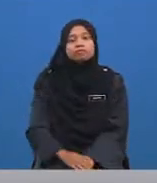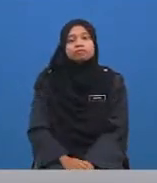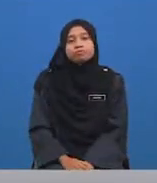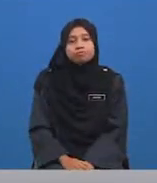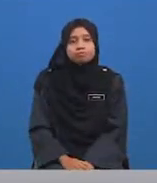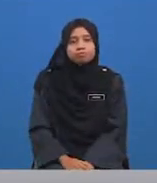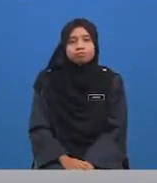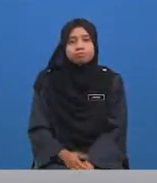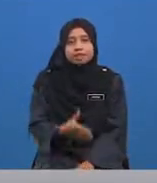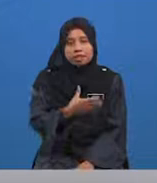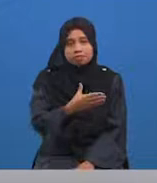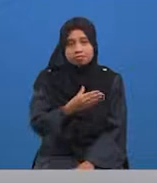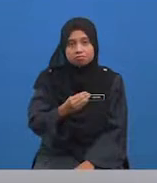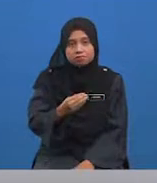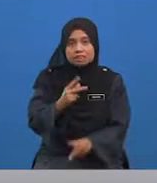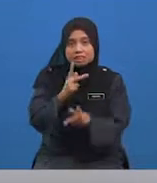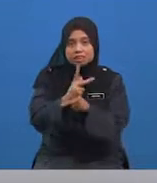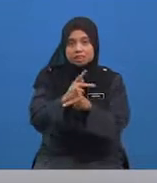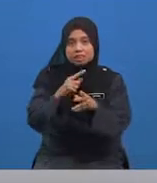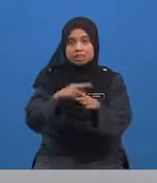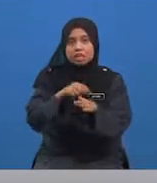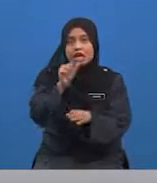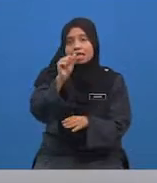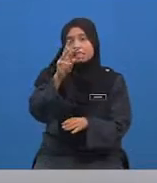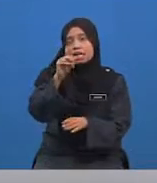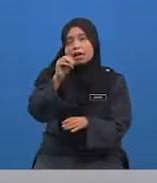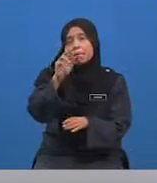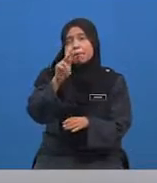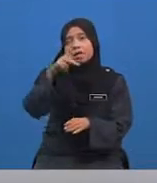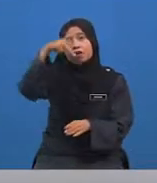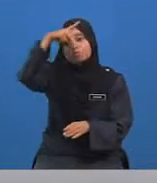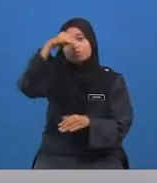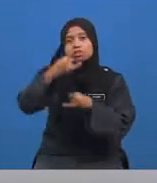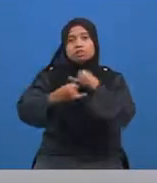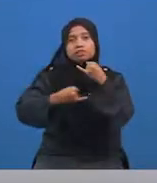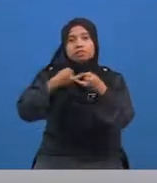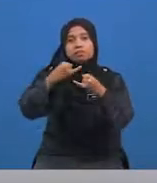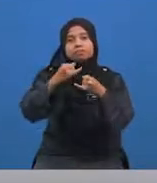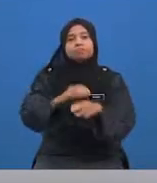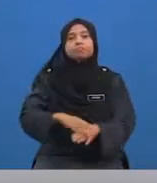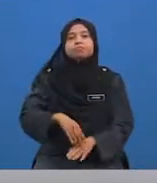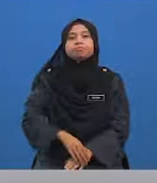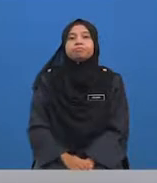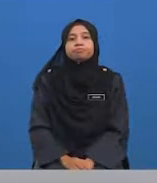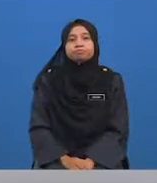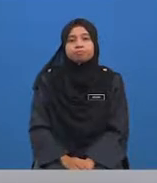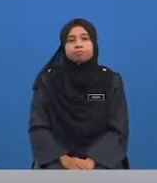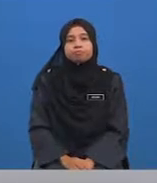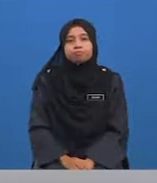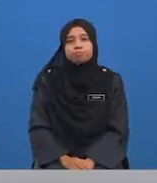Nasir dan berkhidmat di SMK Putrajaya Presin 91 Putrajaya.